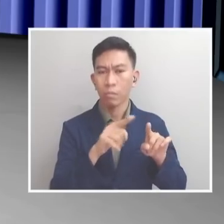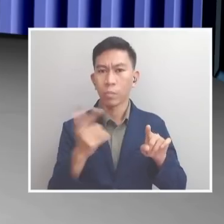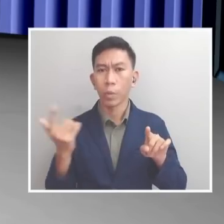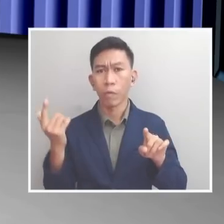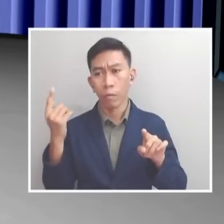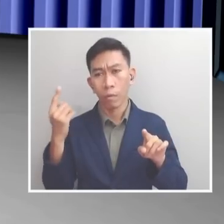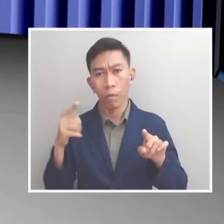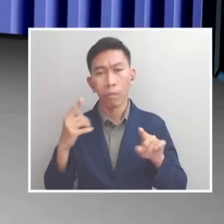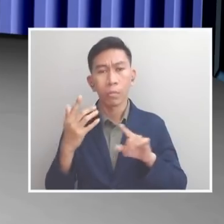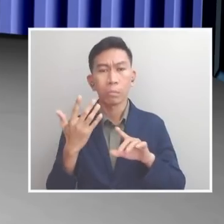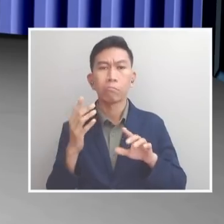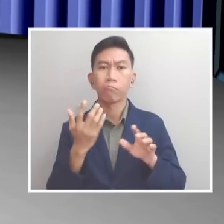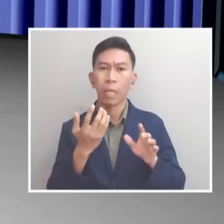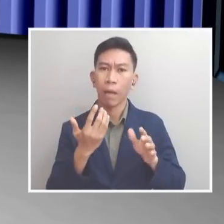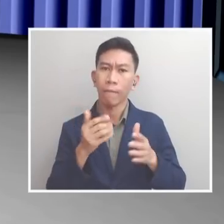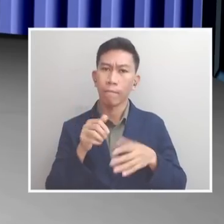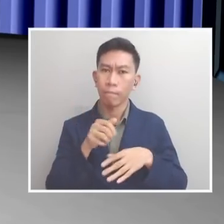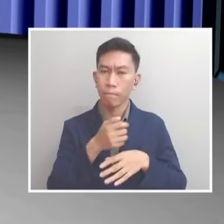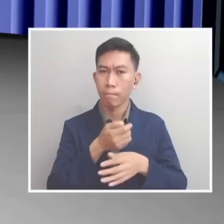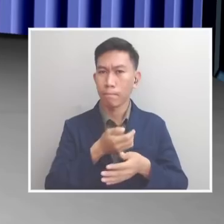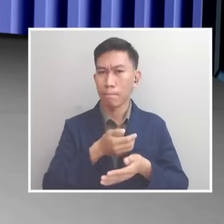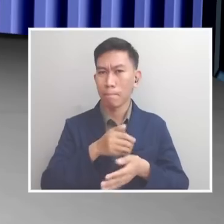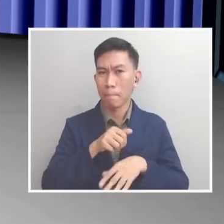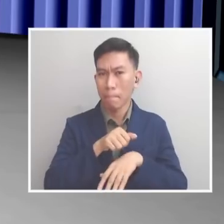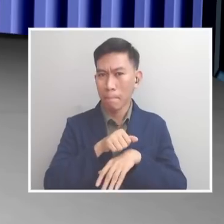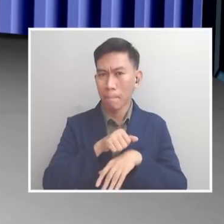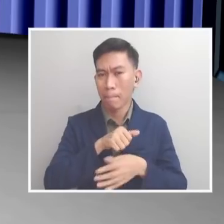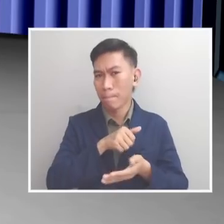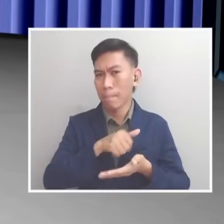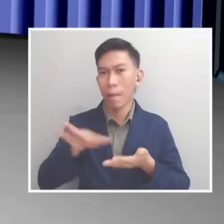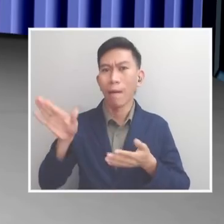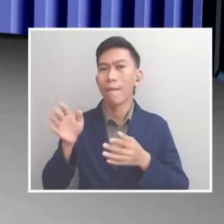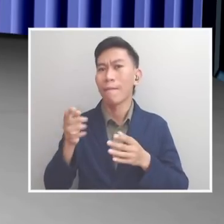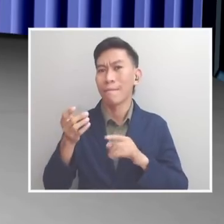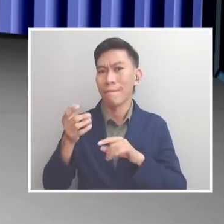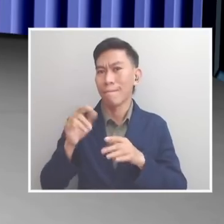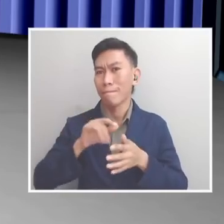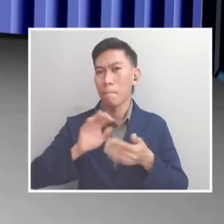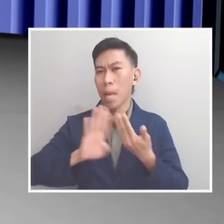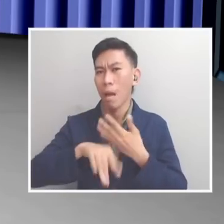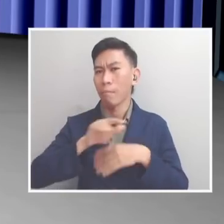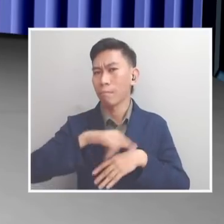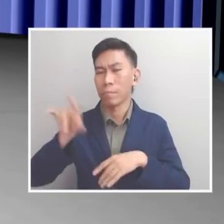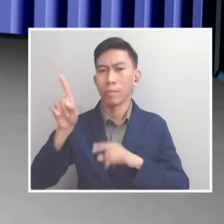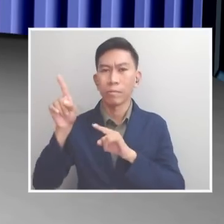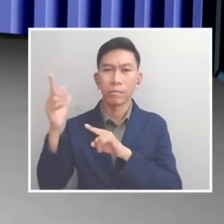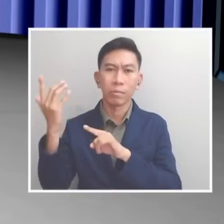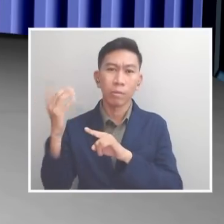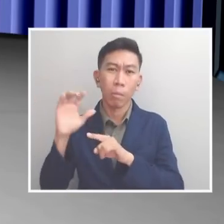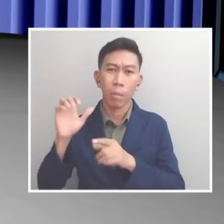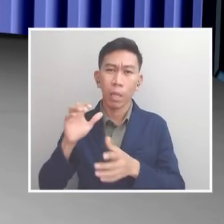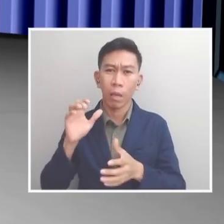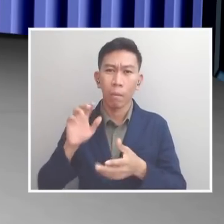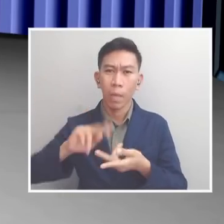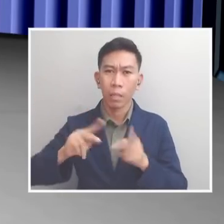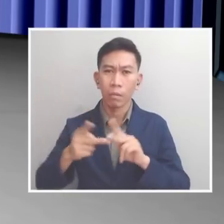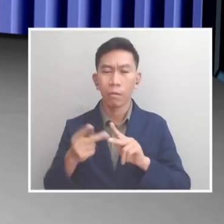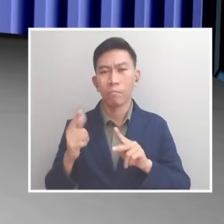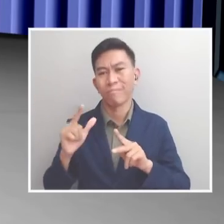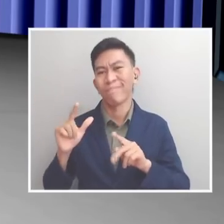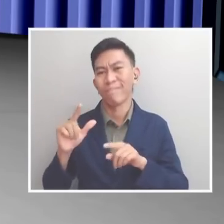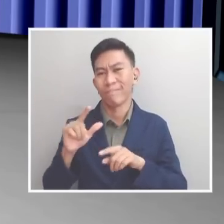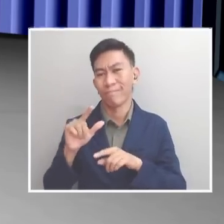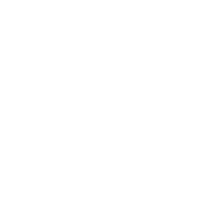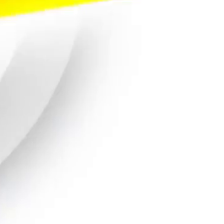Lee O'Brien. Emotional si Pocwang habang ikinukwento kung bakit niya kailangan gawin ito. Nagpapatrol, MJ